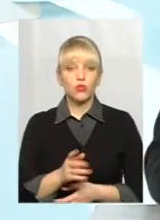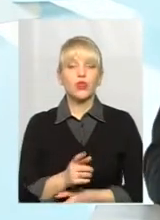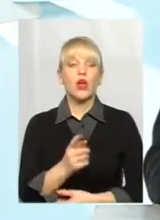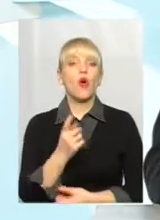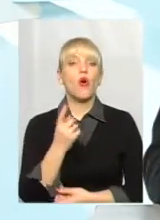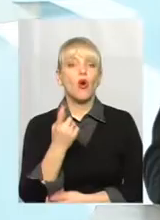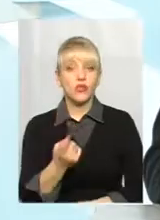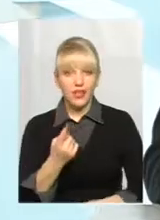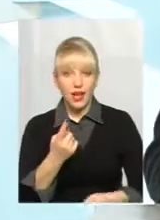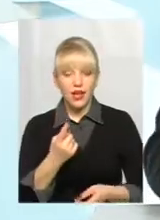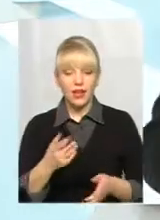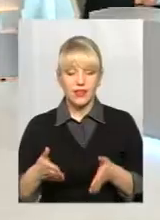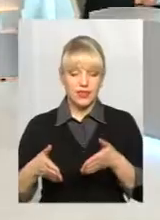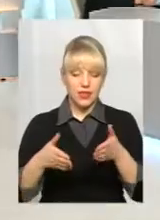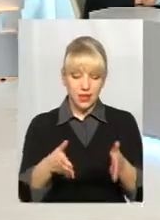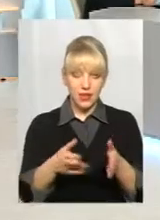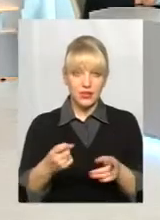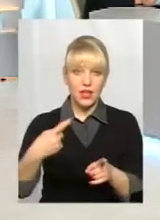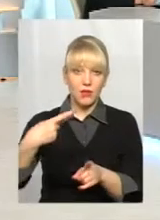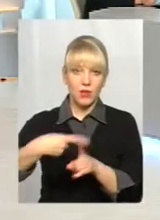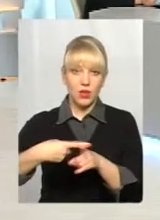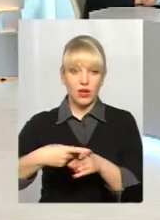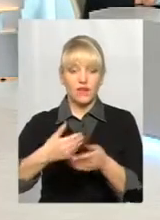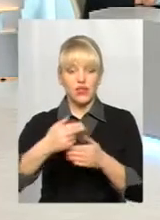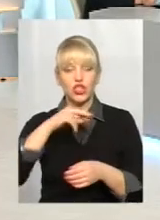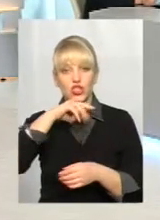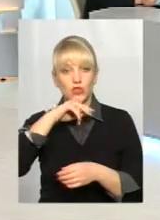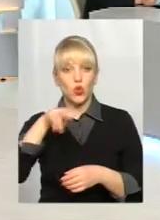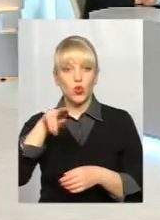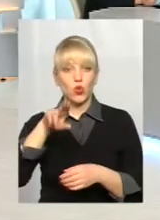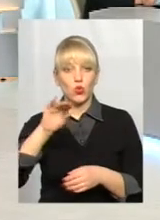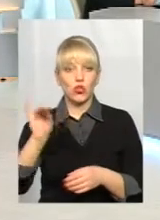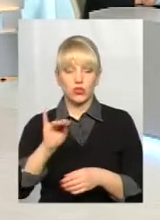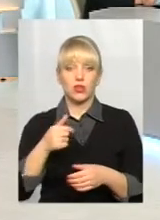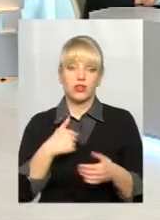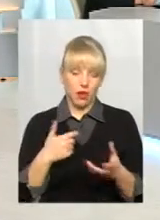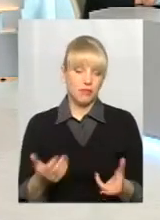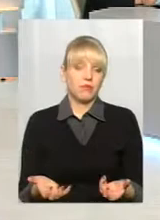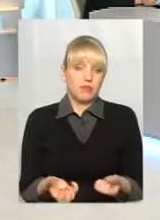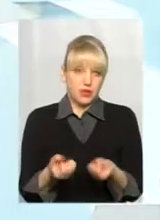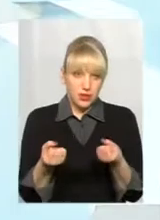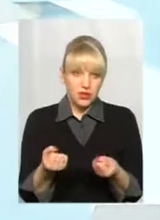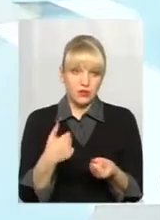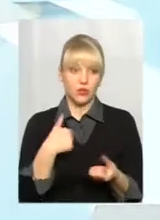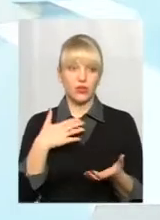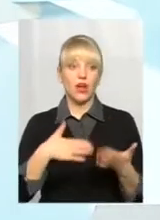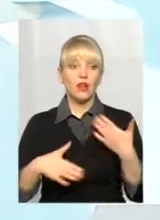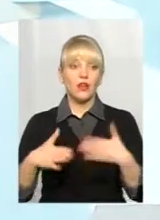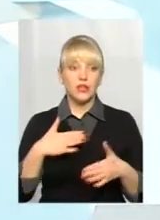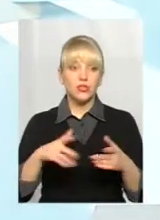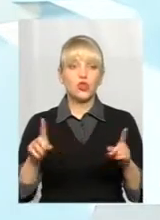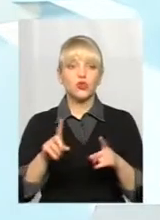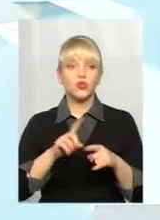впоперек, від Чернівців до Житомира, я знову ж таки, я підтримую, я тішуся, що скоро буде